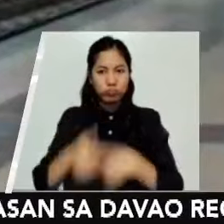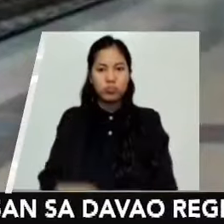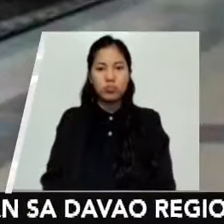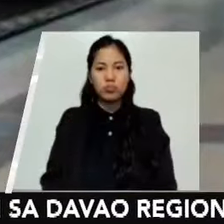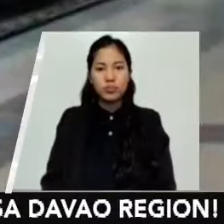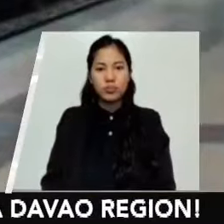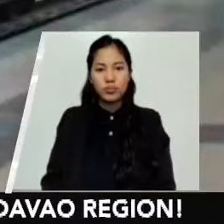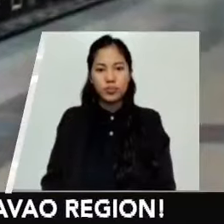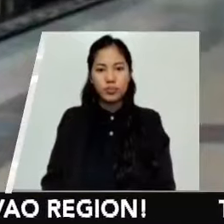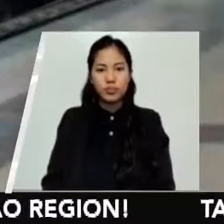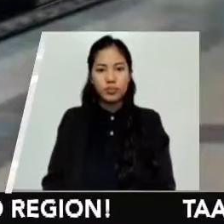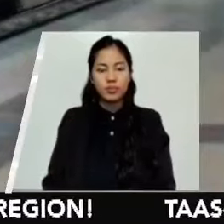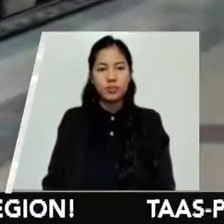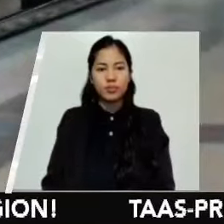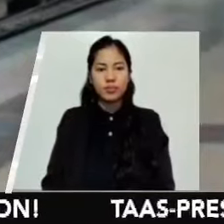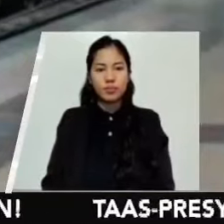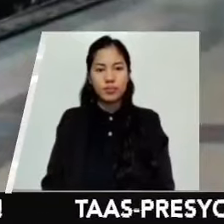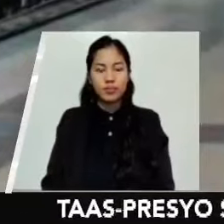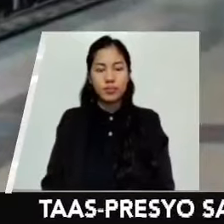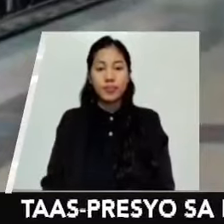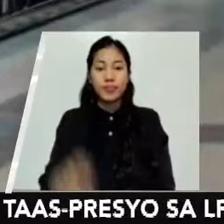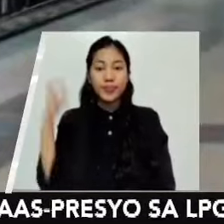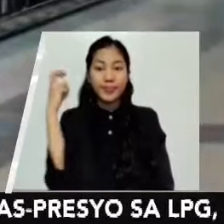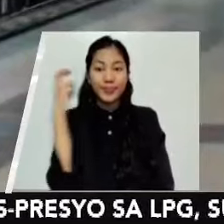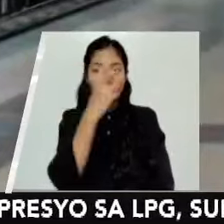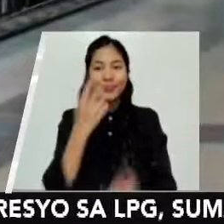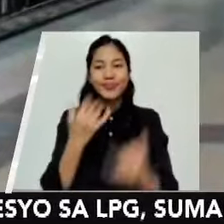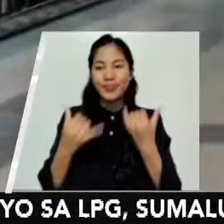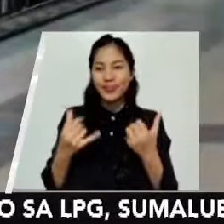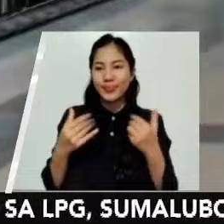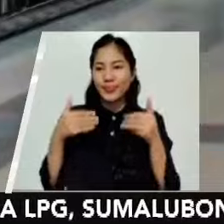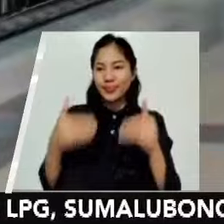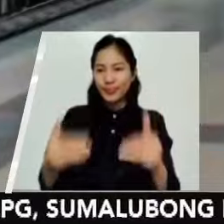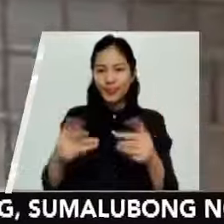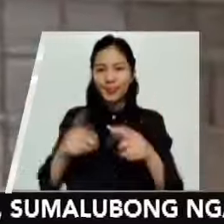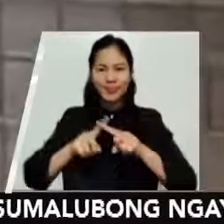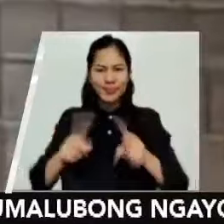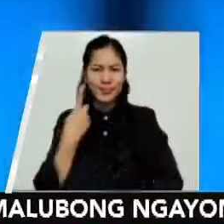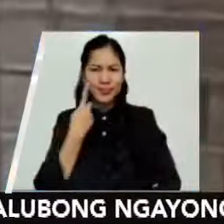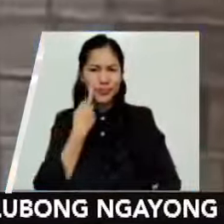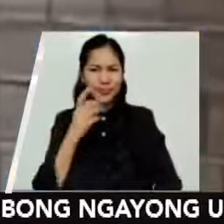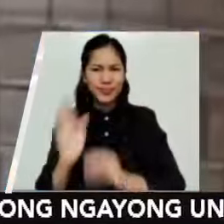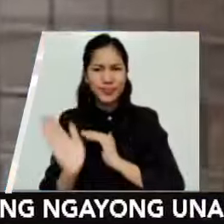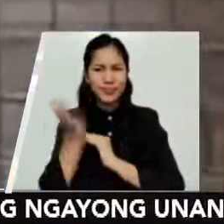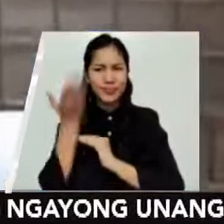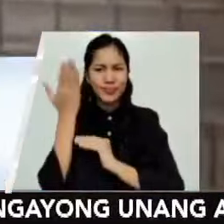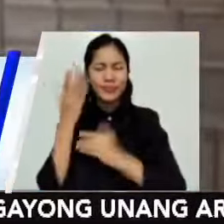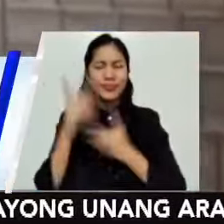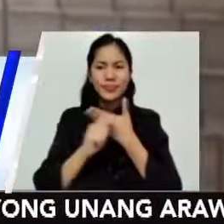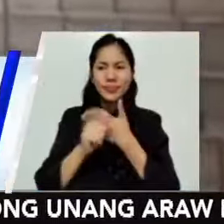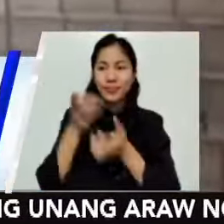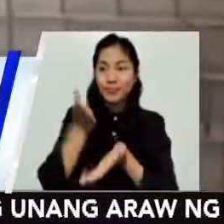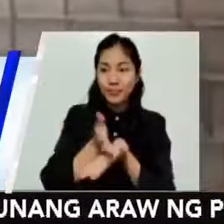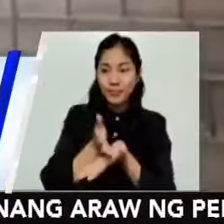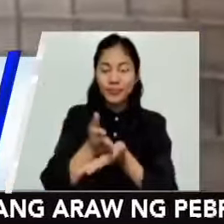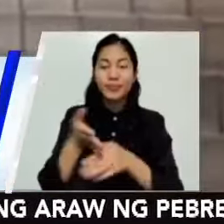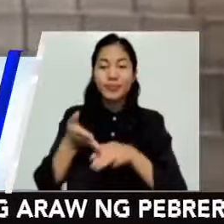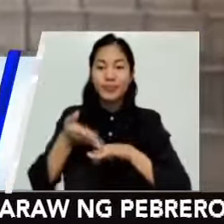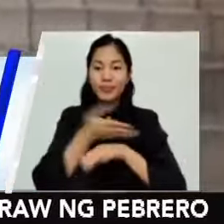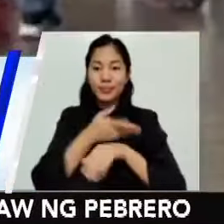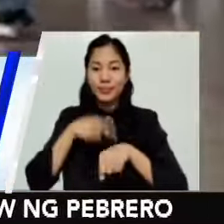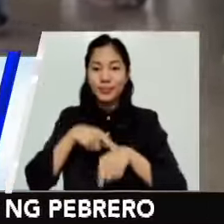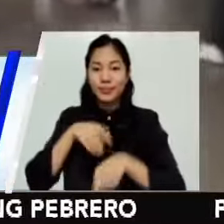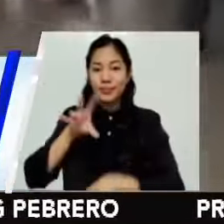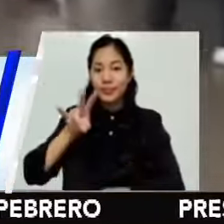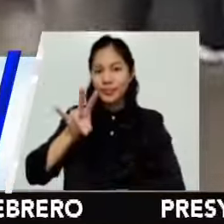balik operasyon ng LRT-1 matapos magkaberya kaninang umaga. Bago mag-alas 7 ng umaga, itinigil ang operasyon ng tren mula Baclaran